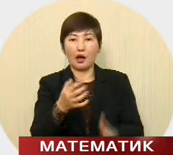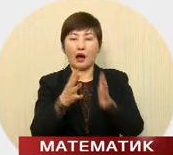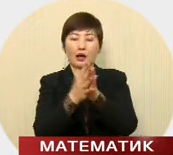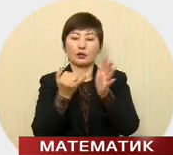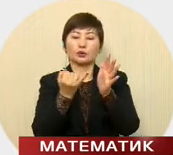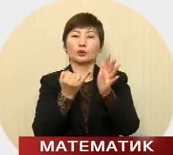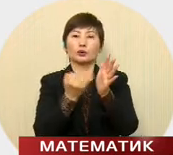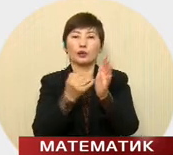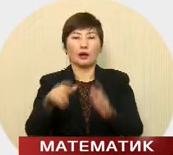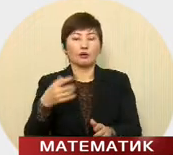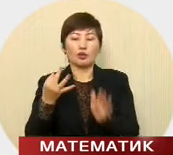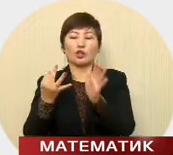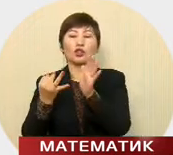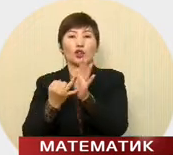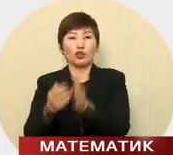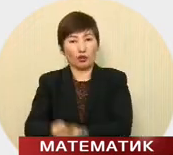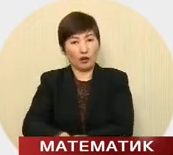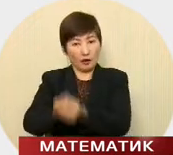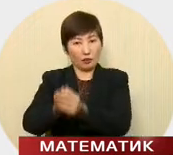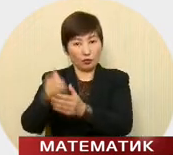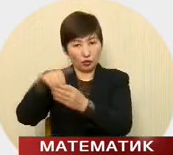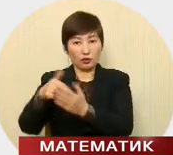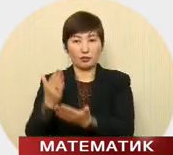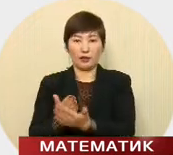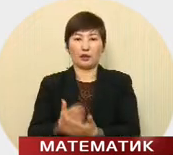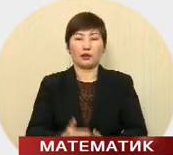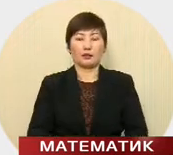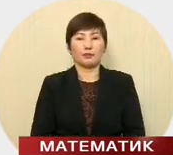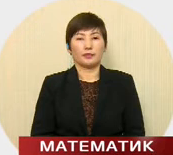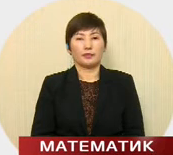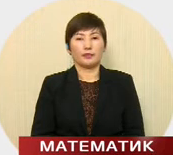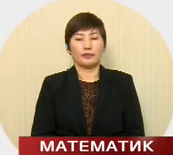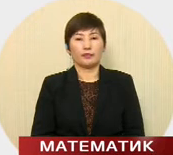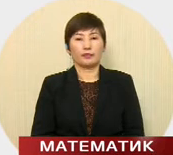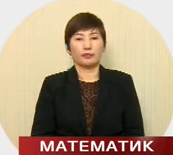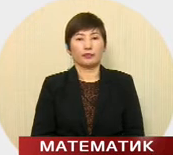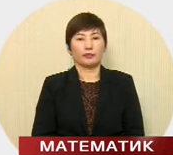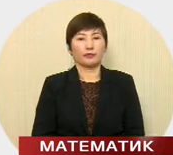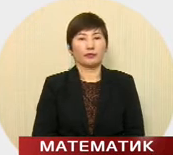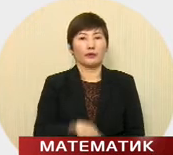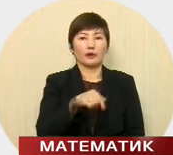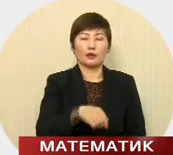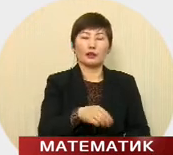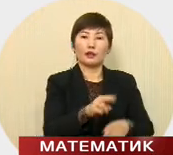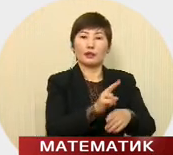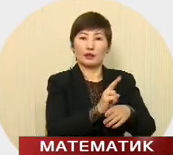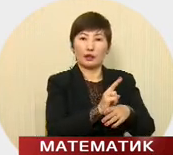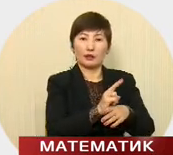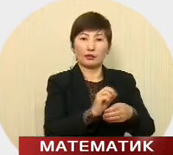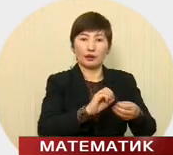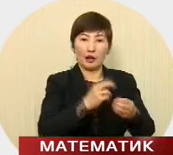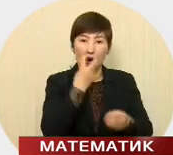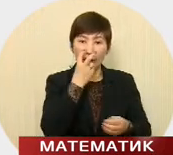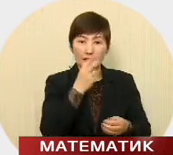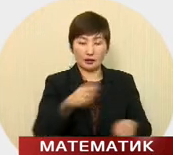16.7% нь гар бөмбөөр хичээлдэгэ гэсэн тоцоол гарч ирхнэ. За ингээд саний гүйцэтгсэн даалгавраа бүгдээрээ ажиглаад ерөнхийд